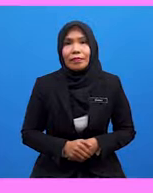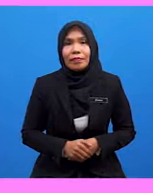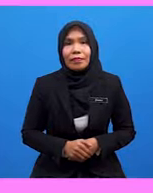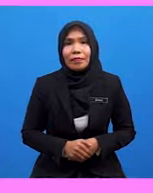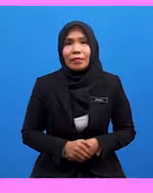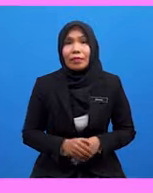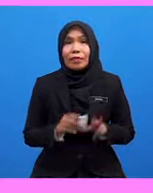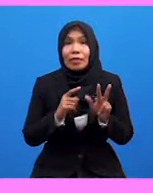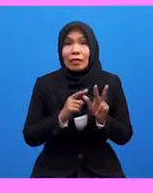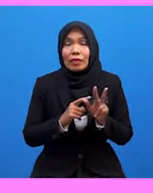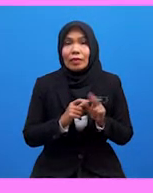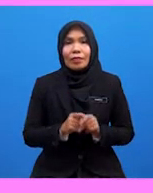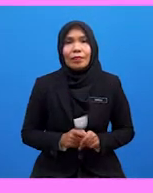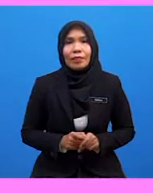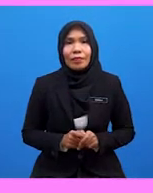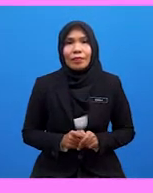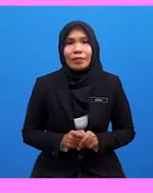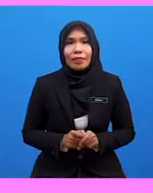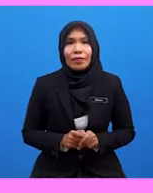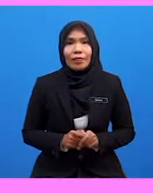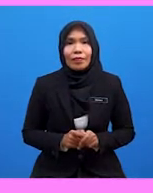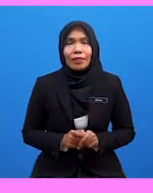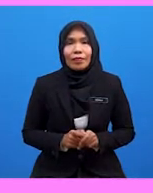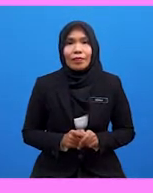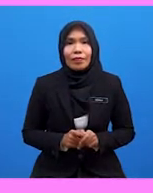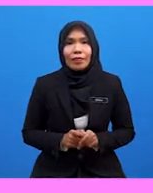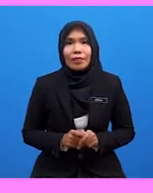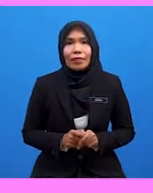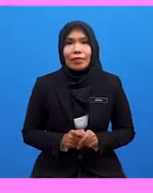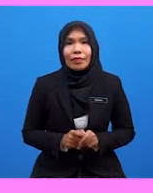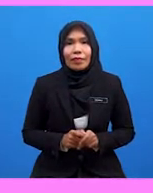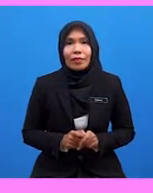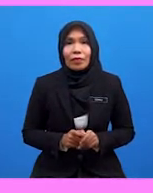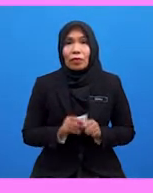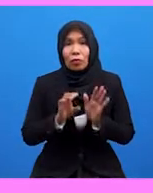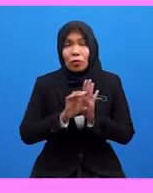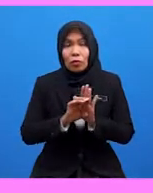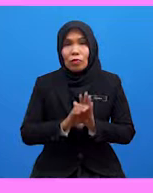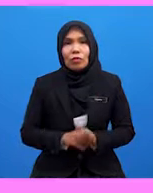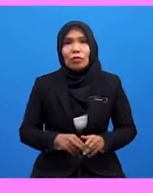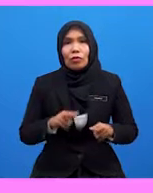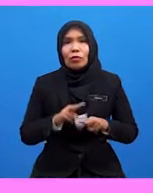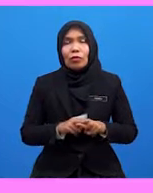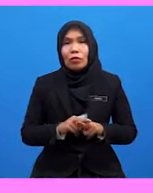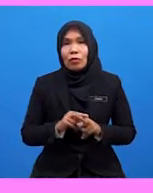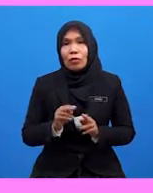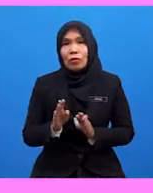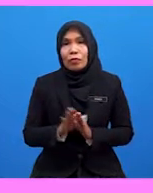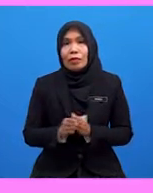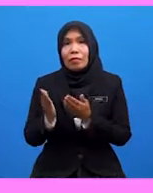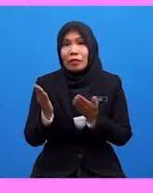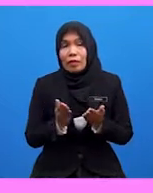Yang ketiga, kata adverba yang asalnya kata kerja. Contoh, duduk bersila,